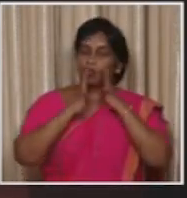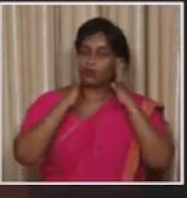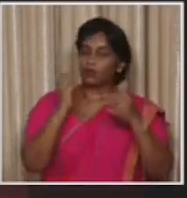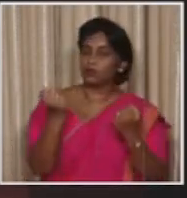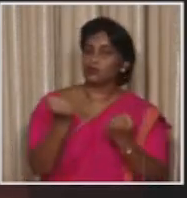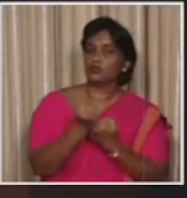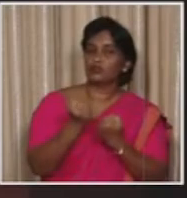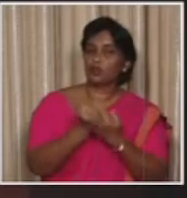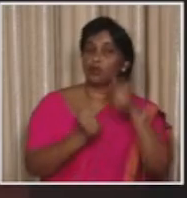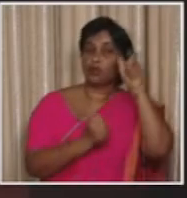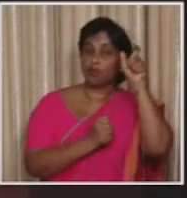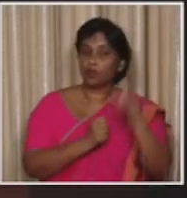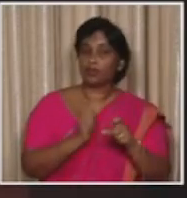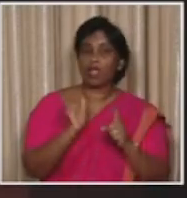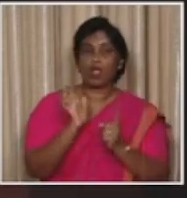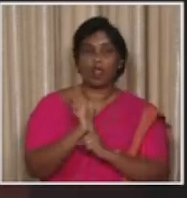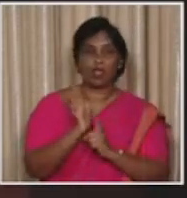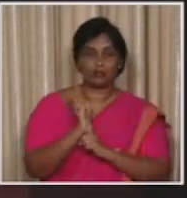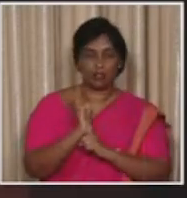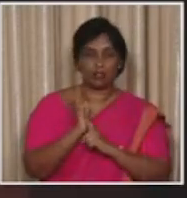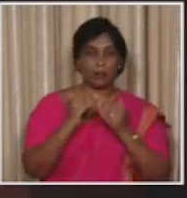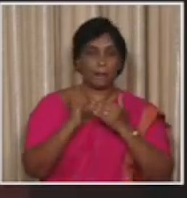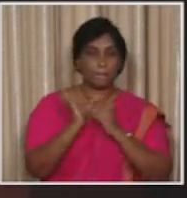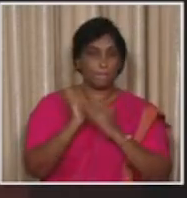දුන්නු පුද්ගලෙක් තමයි ලසන්ත වික්‍රමතුංග.